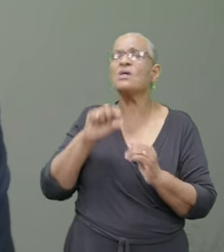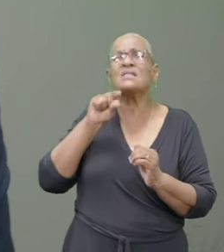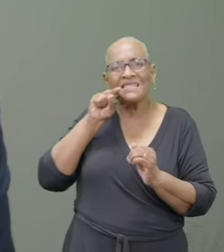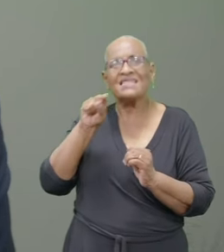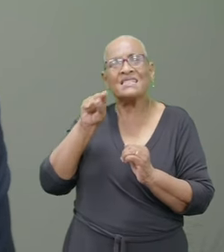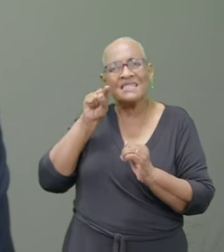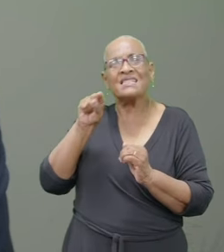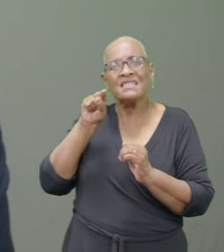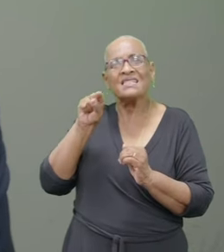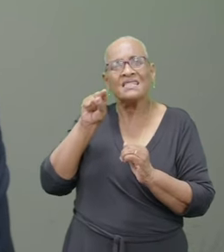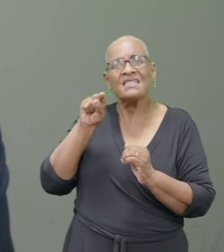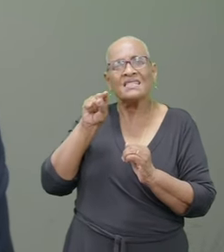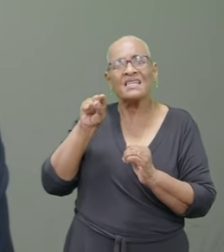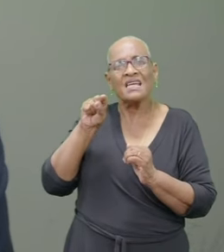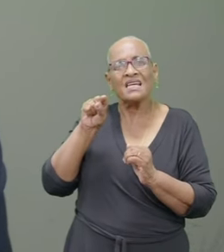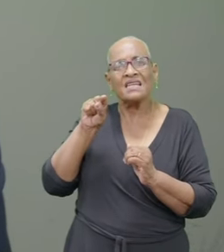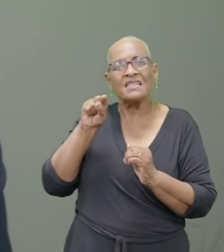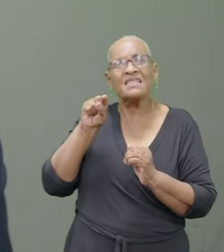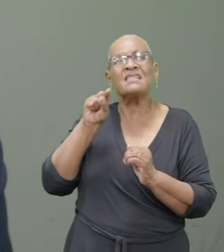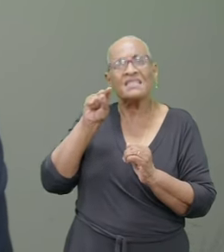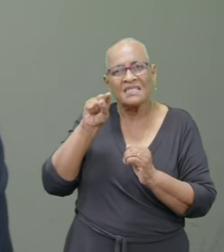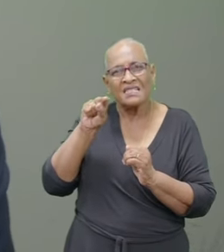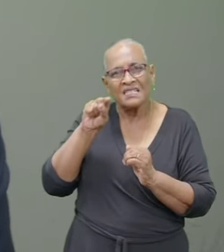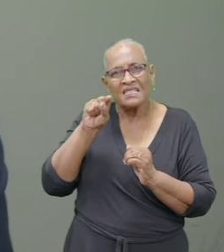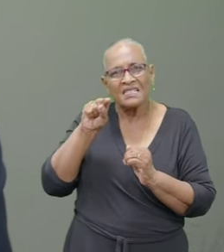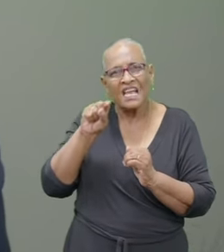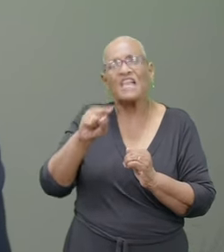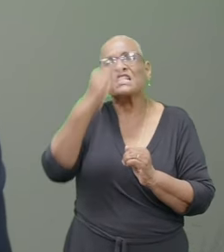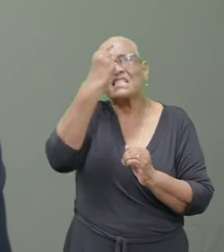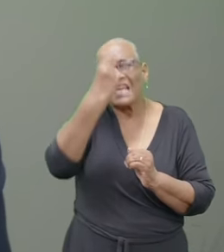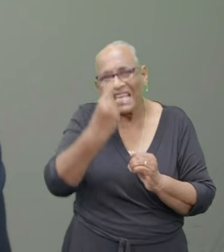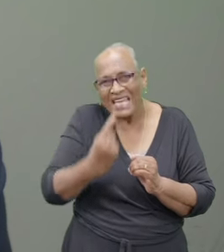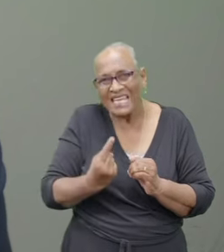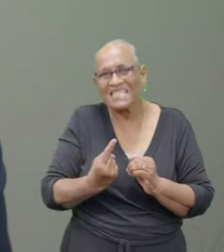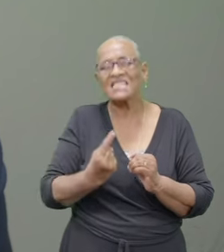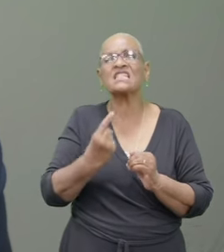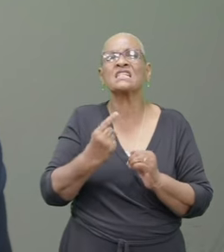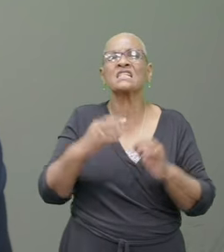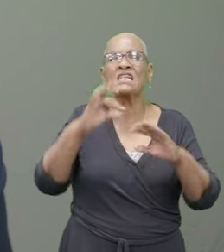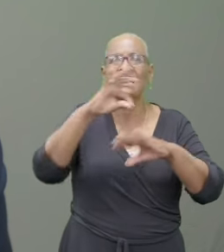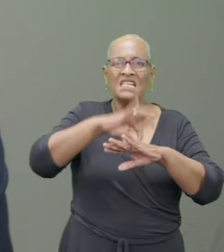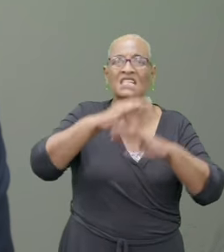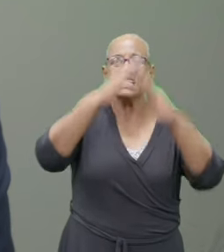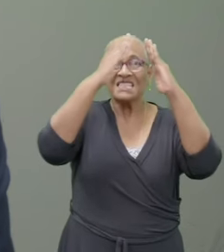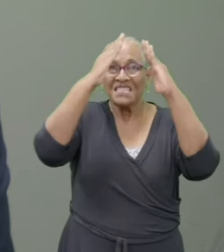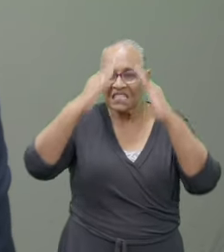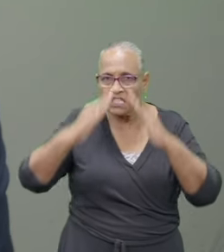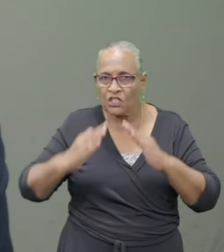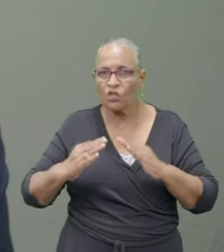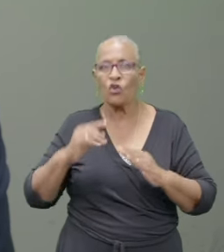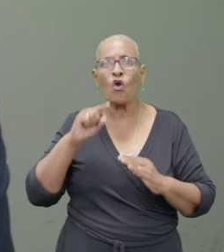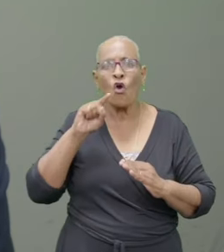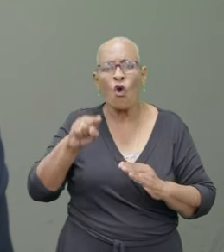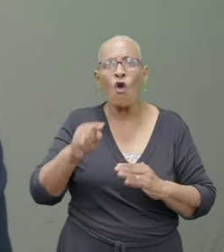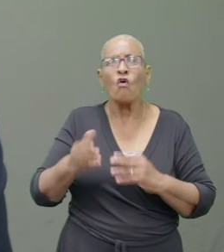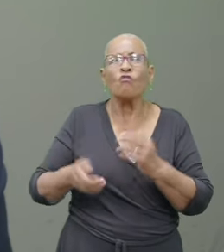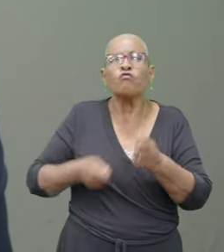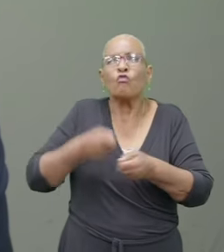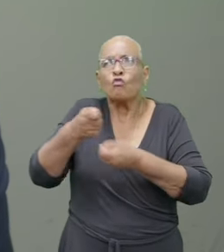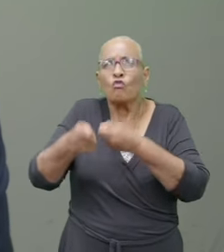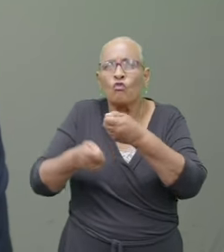laten we zeggen, het hart van de zorg, zo ben ik gestart. Maar is ook aangewezen in de loop der